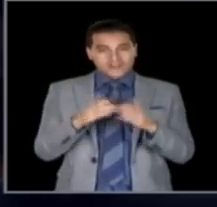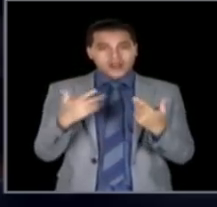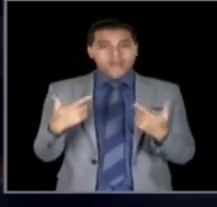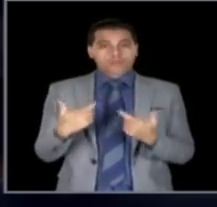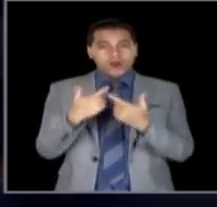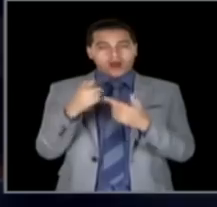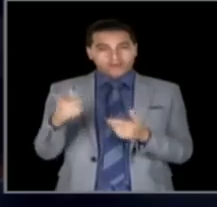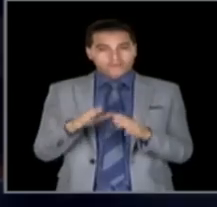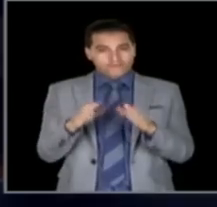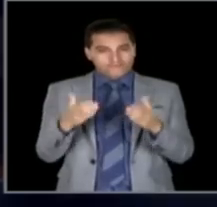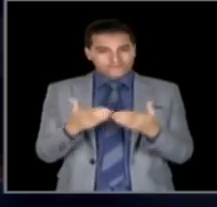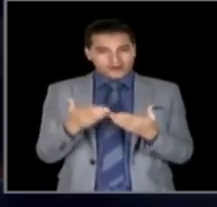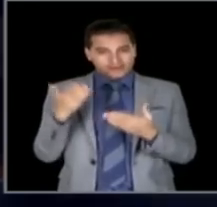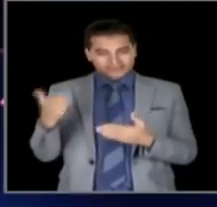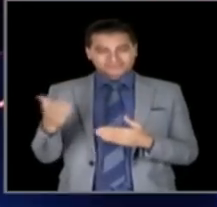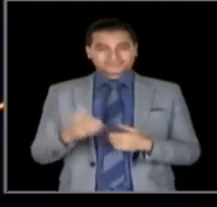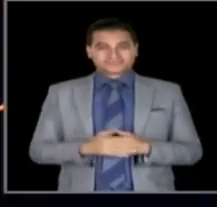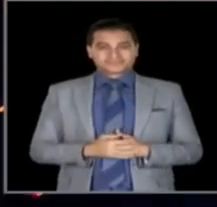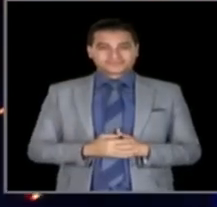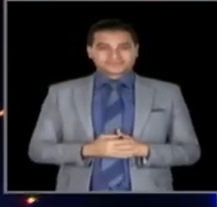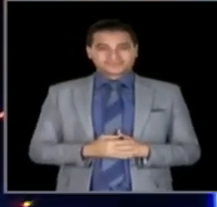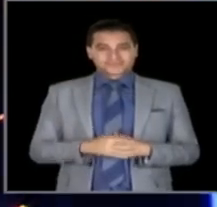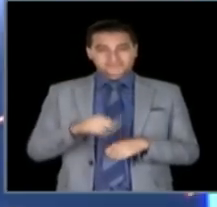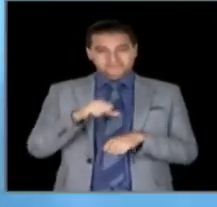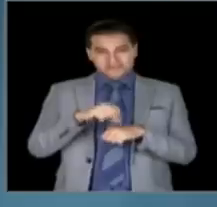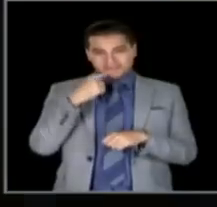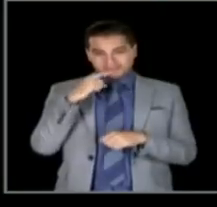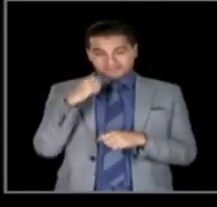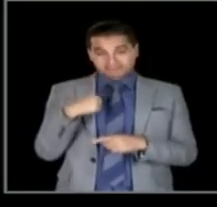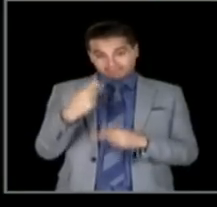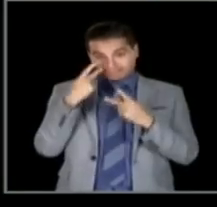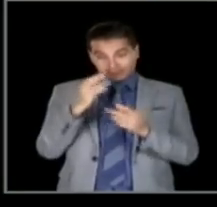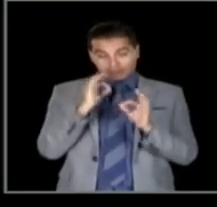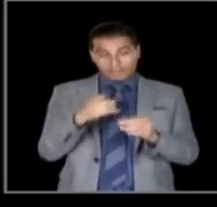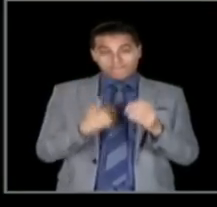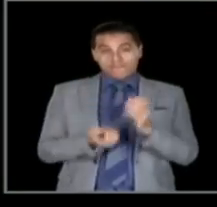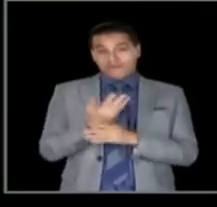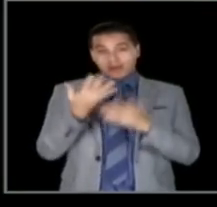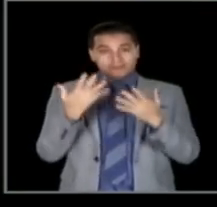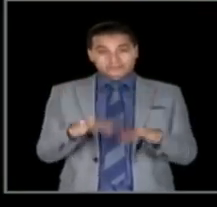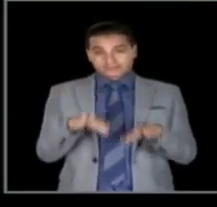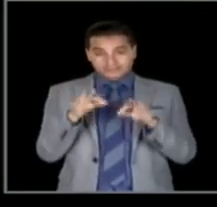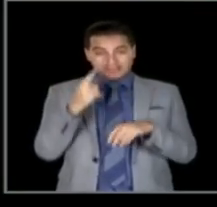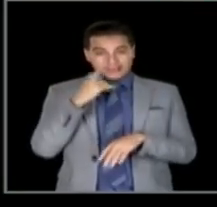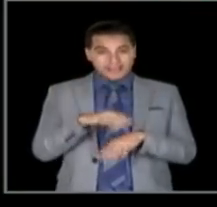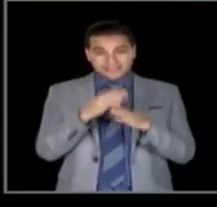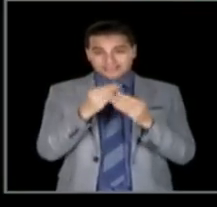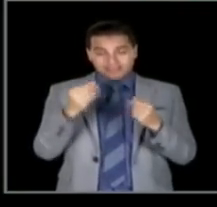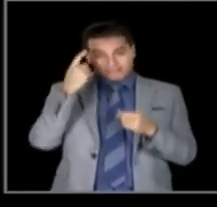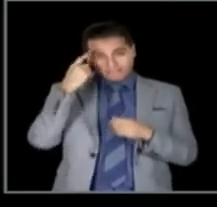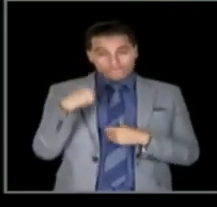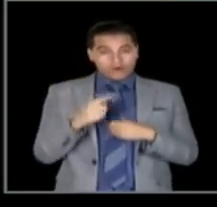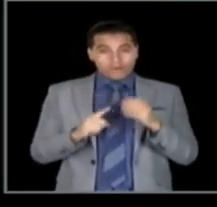الإسكندرية لعب كلها فريق فايترز. طبعا كانت مفاجأة كبيرة لناس كتير من اللي يعرفوني